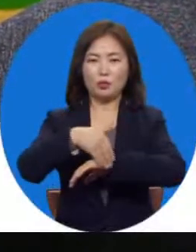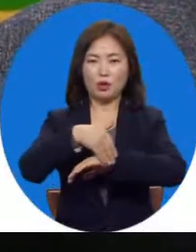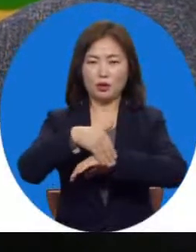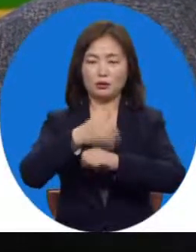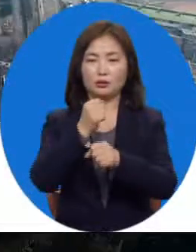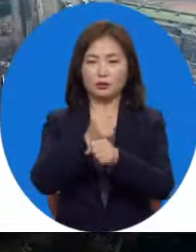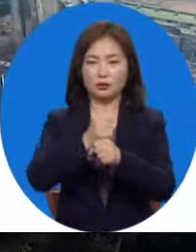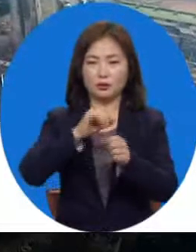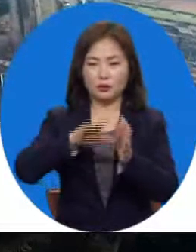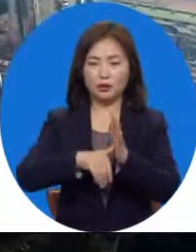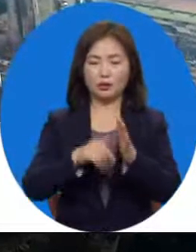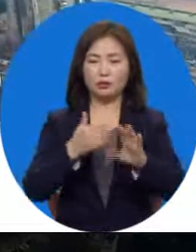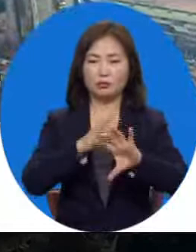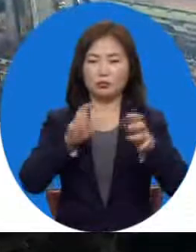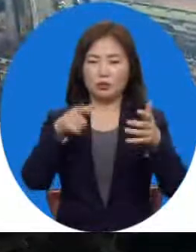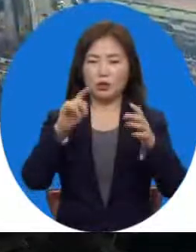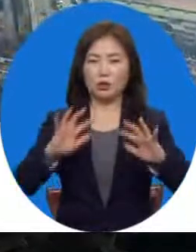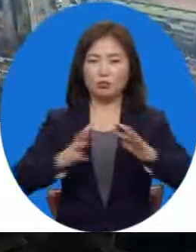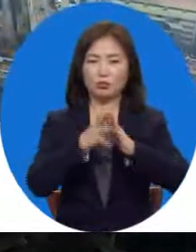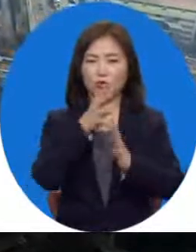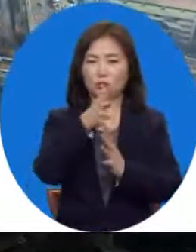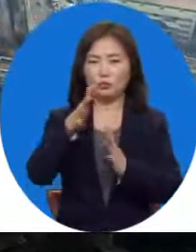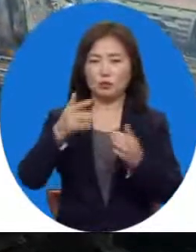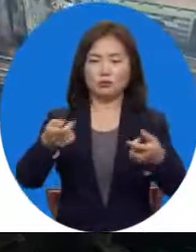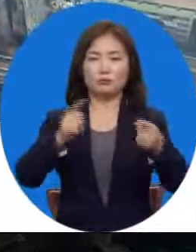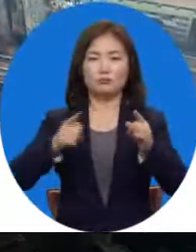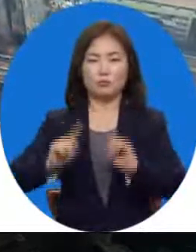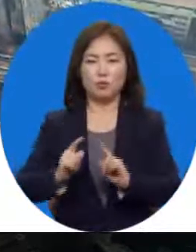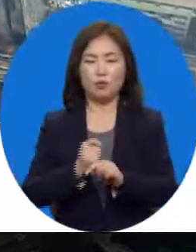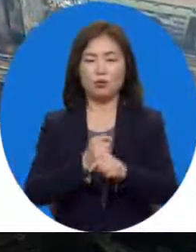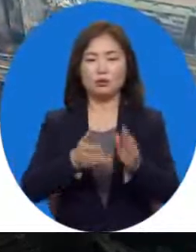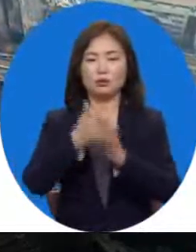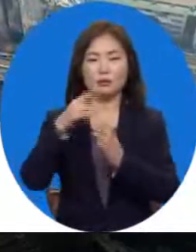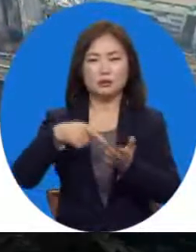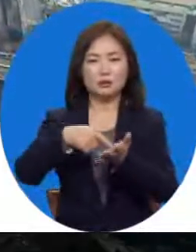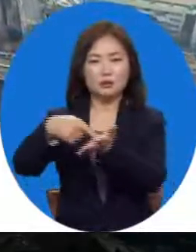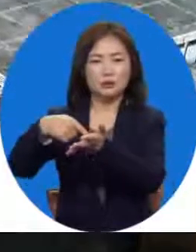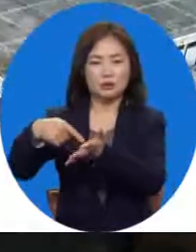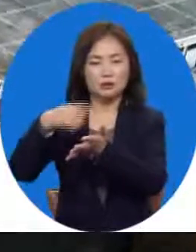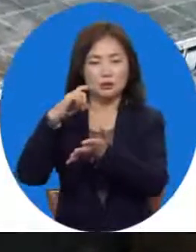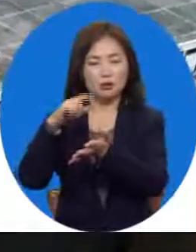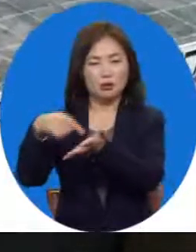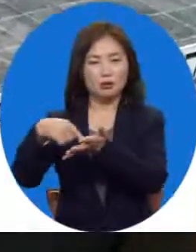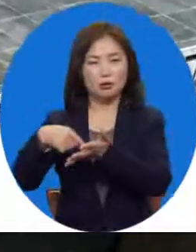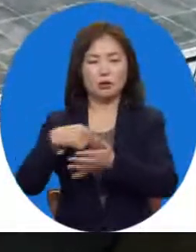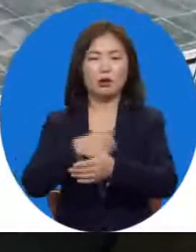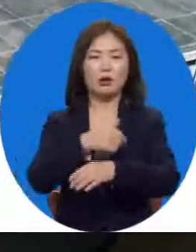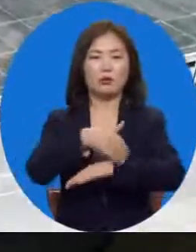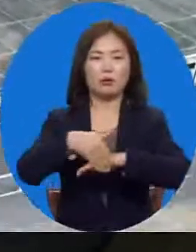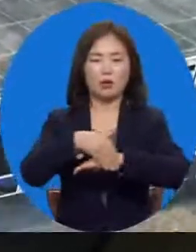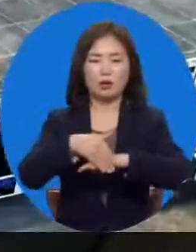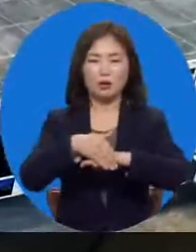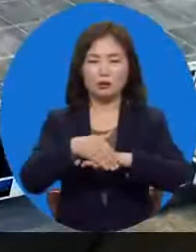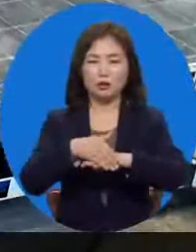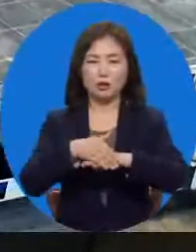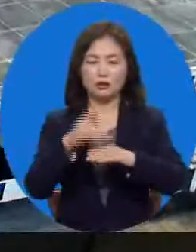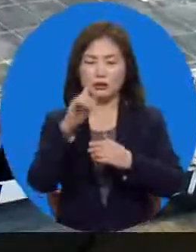때 국내외 많은 건축 전문가를 참여시키고 시민 의견도 반영하기로 했습니다. 큰